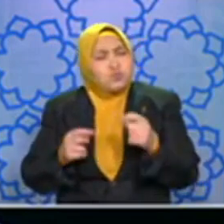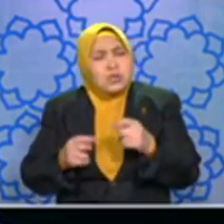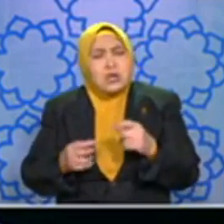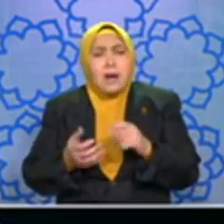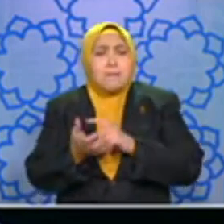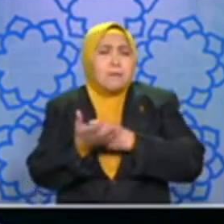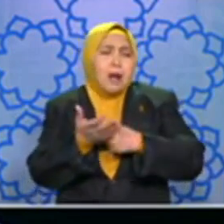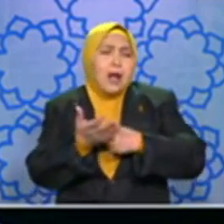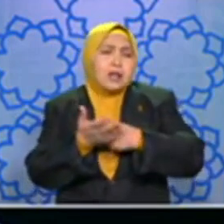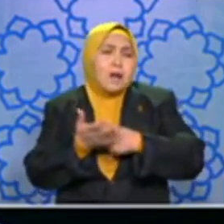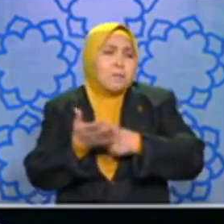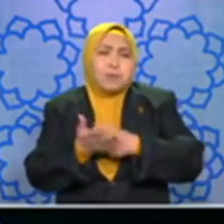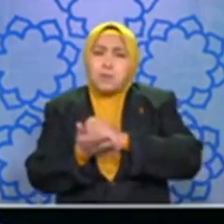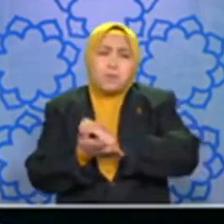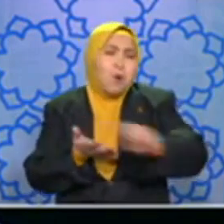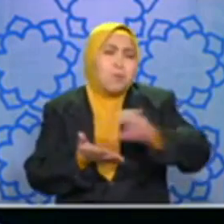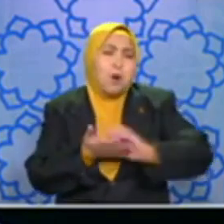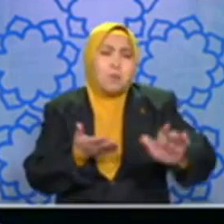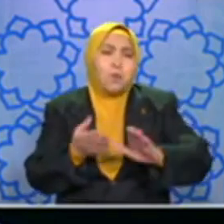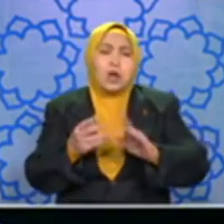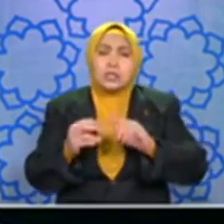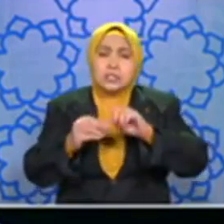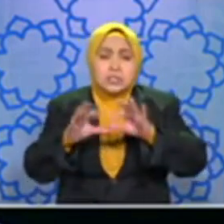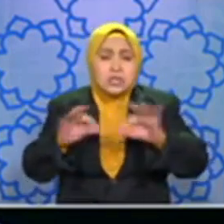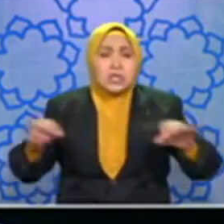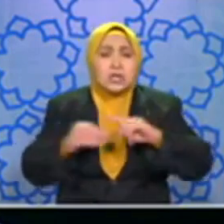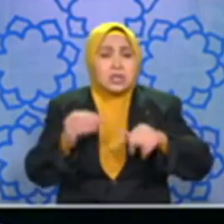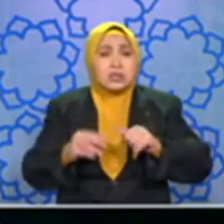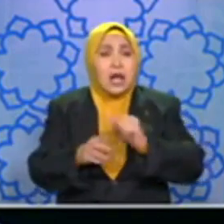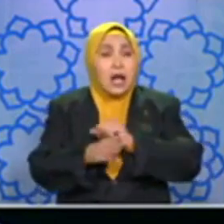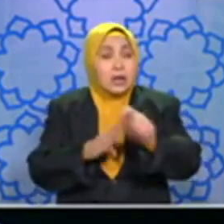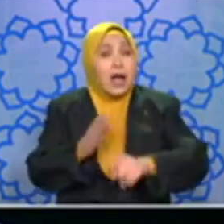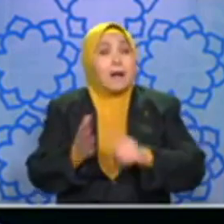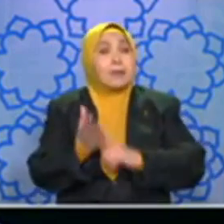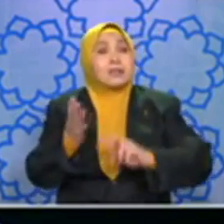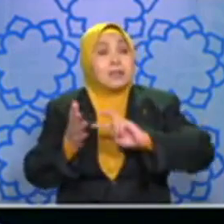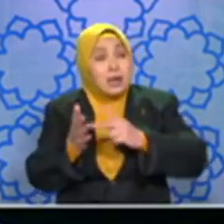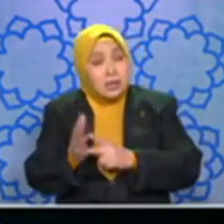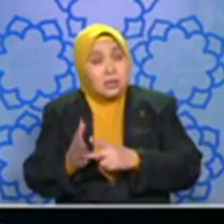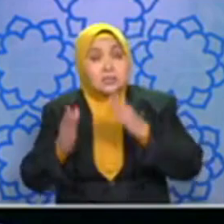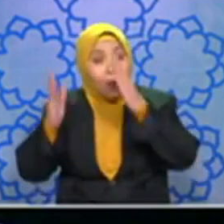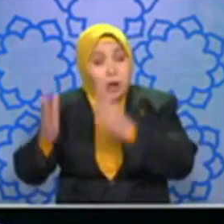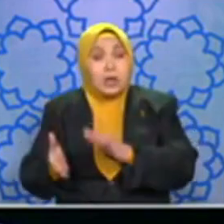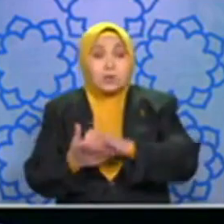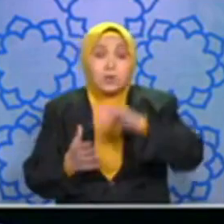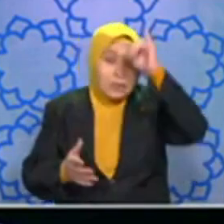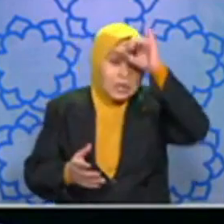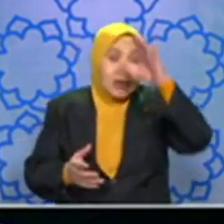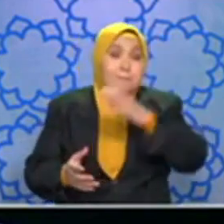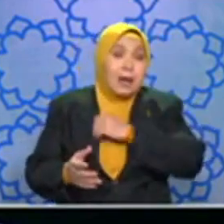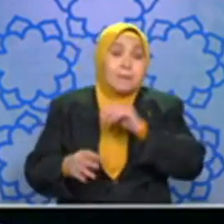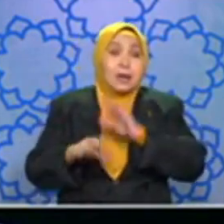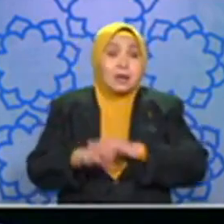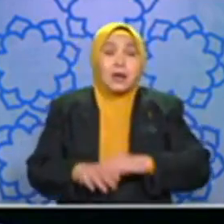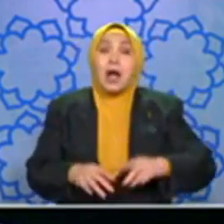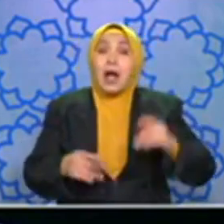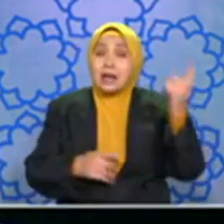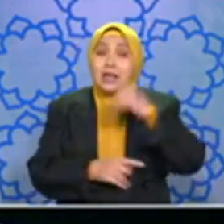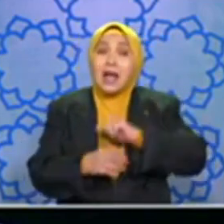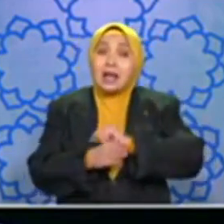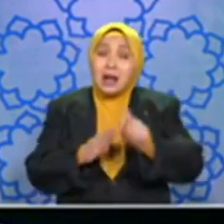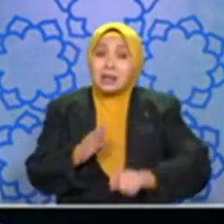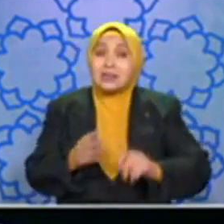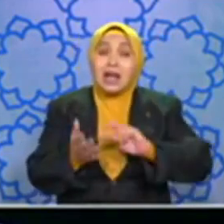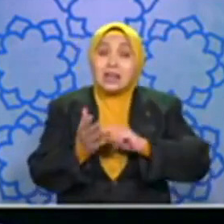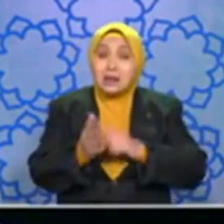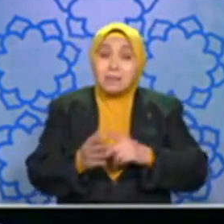akhirat. Bab akhirat. Dan apakah antara tanda seseorang itu beriman pada hari akhirat? Dia beriman pada Allah, tapi apa tanda beriman